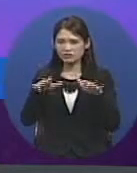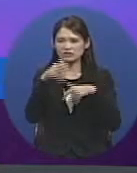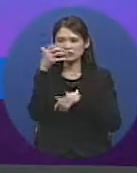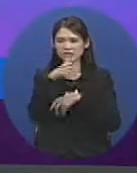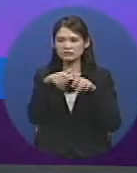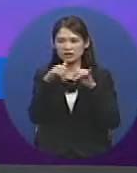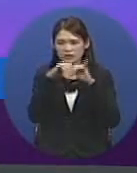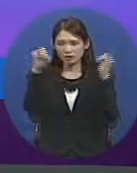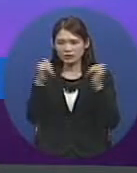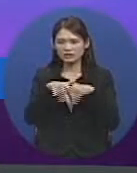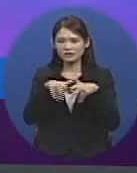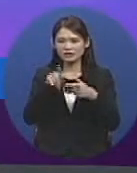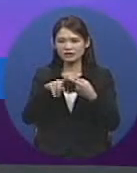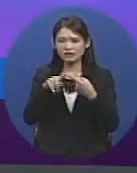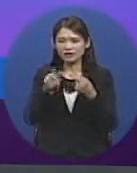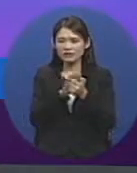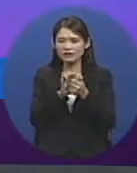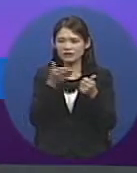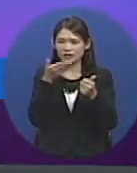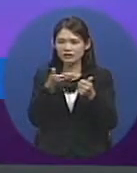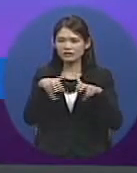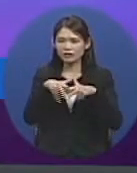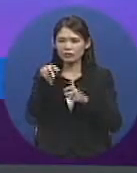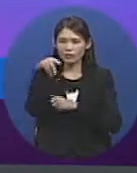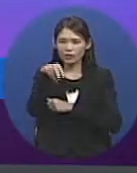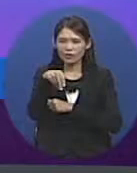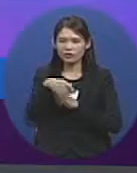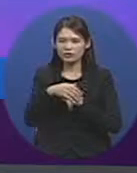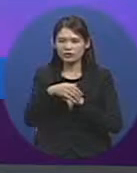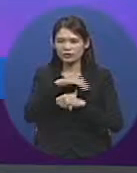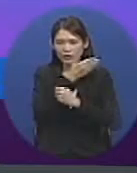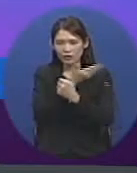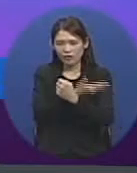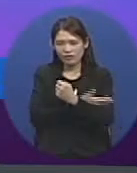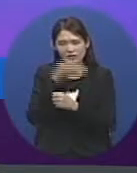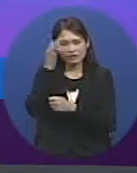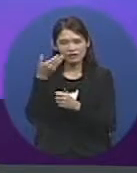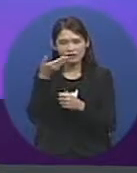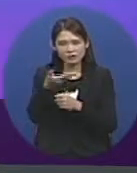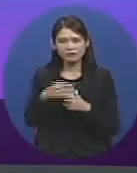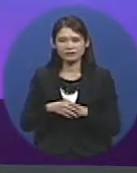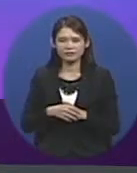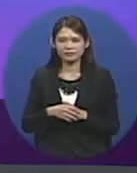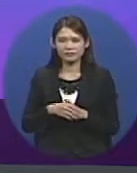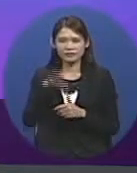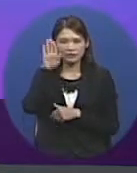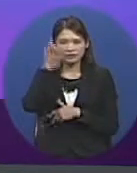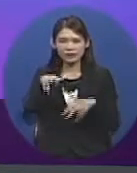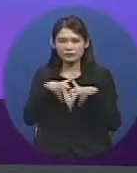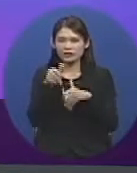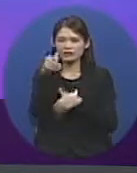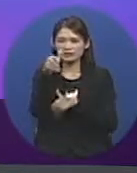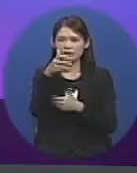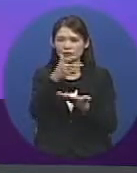대한 배려이자 장애인에게는 보행상의 보조적 권리로 인식되고 있습니다. 앞으로 장애인